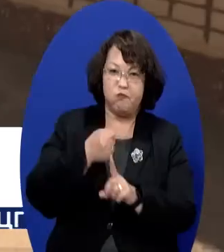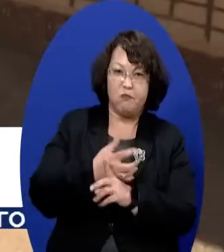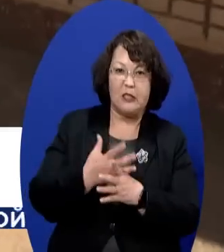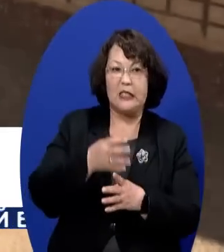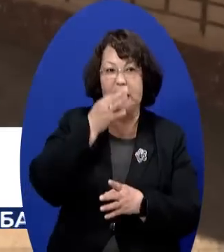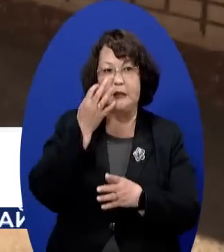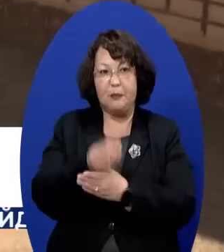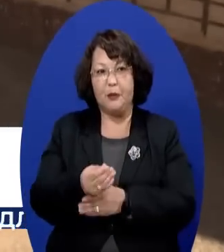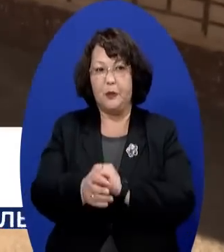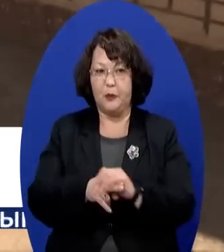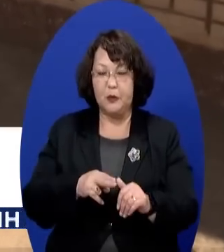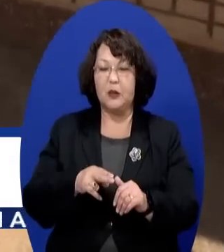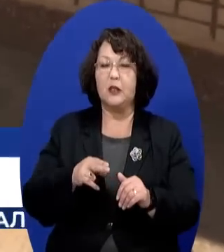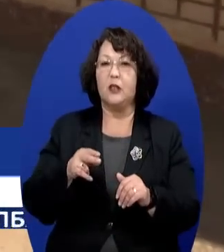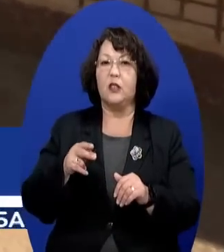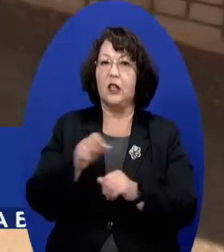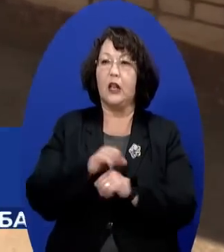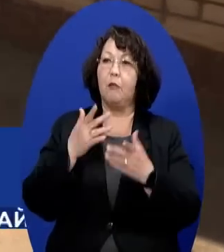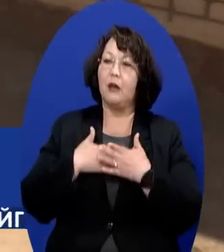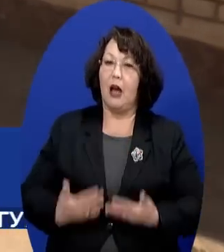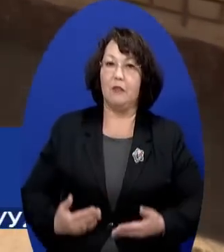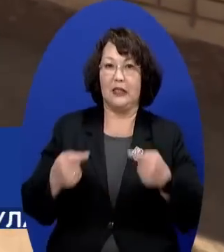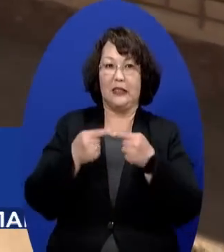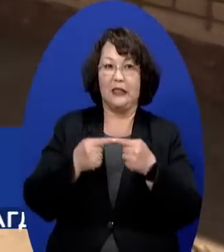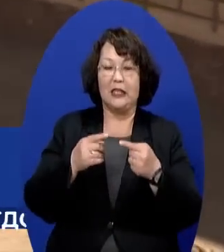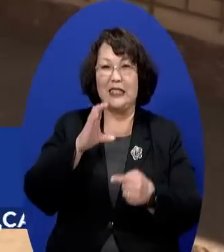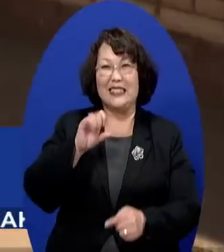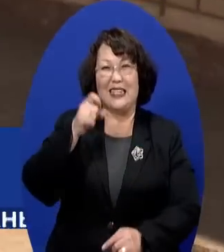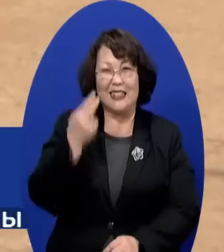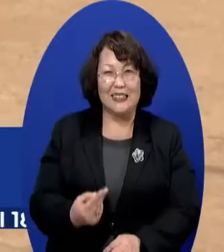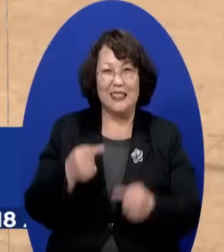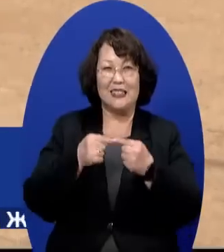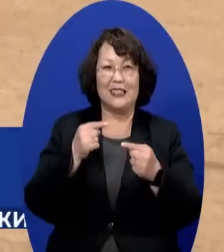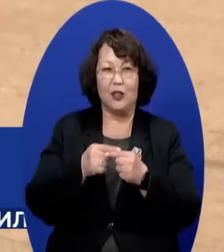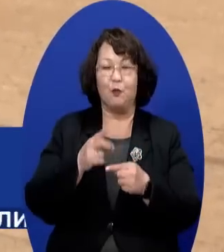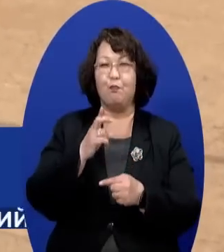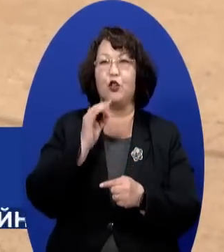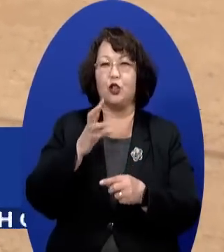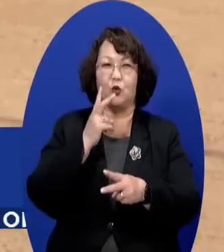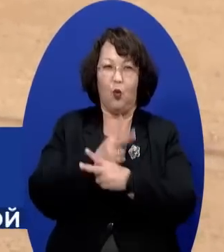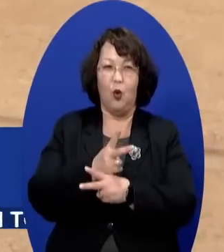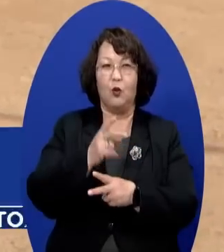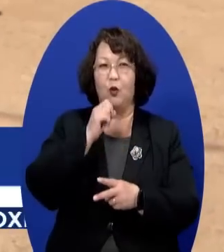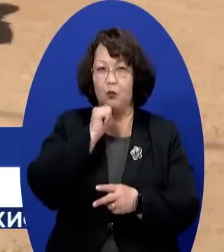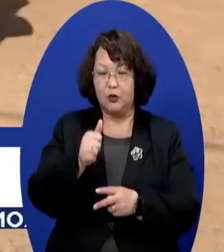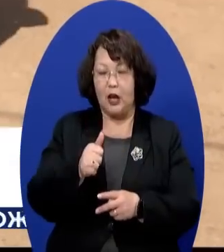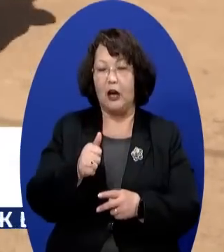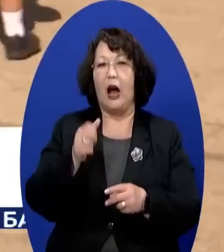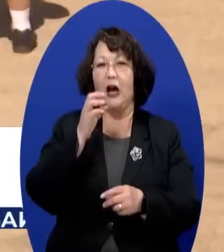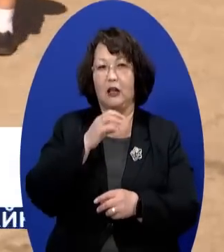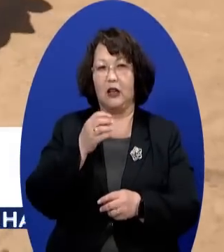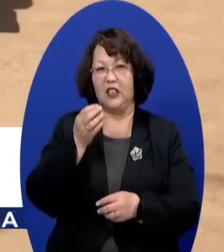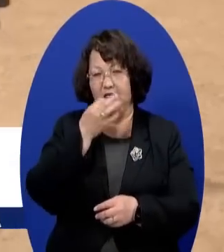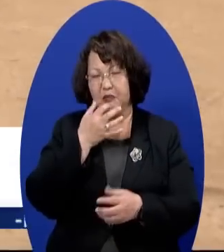хулгайлах, олон нийтийн амгалан тайван байдал алдагдуулах, сэтгцэд нөлөөлөх бодис хууль бусаар ашиглах зөрчил гарч байна. Гэмт хэрэгт холбогдож